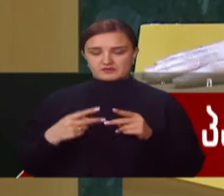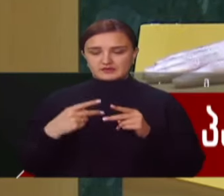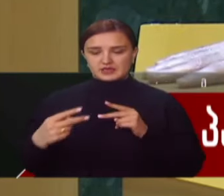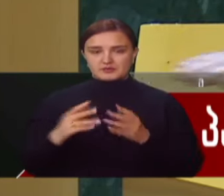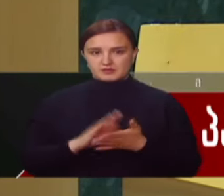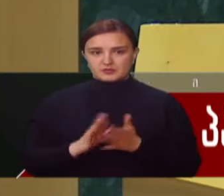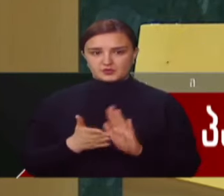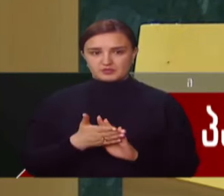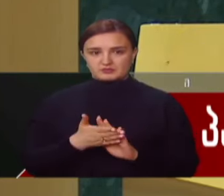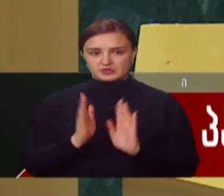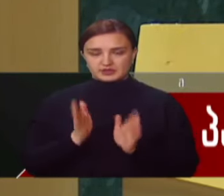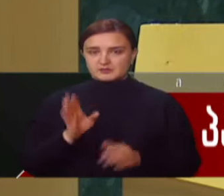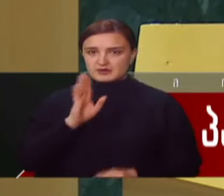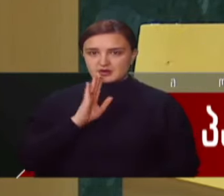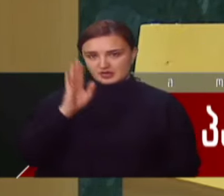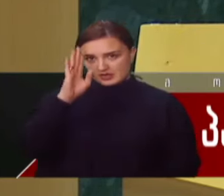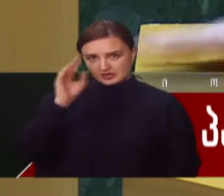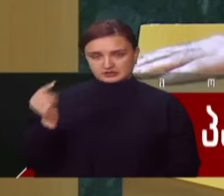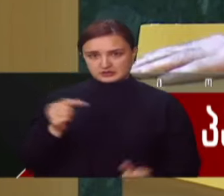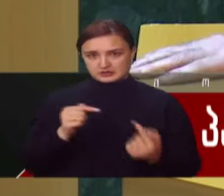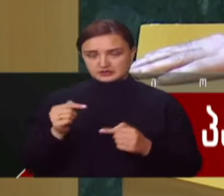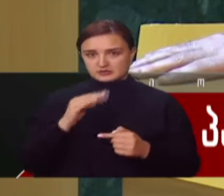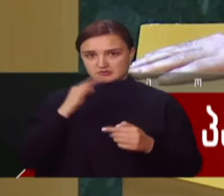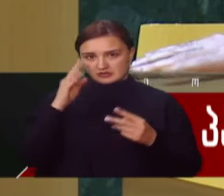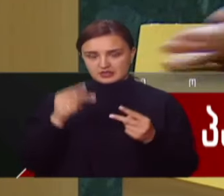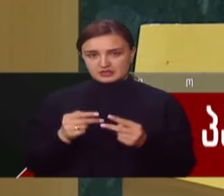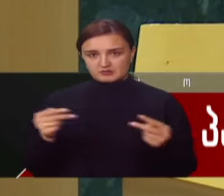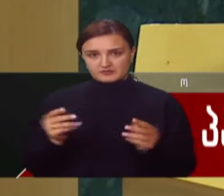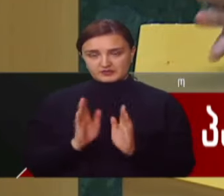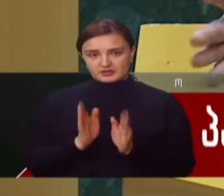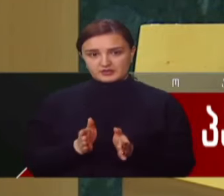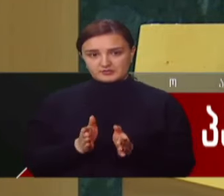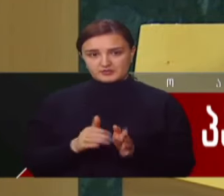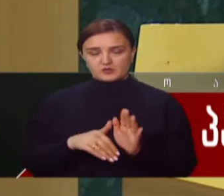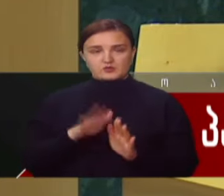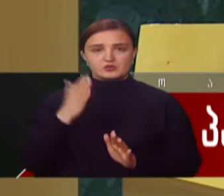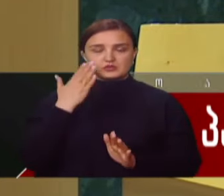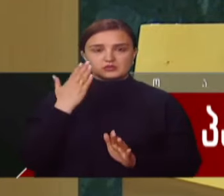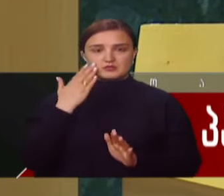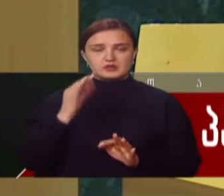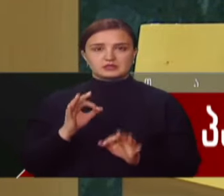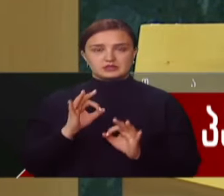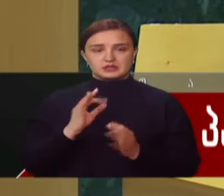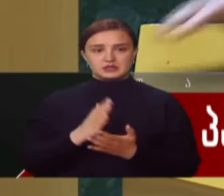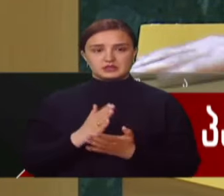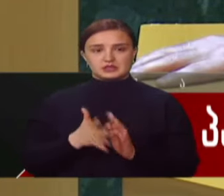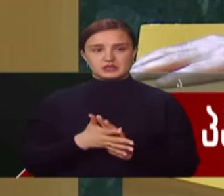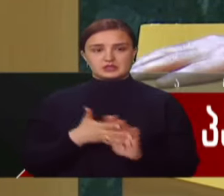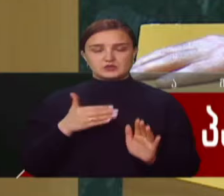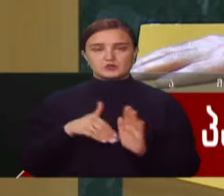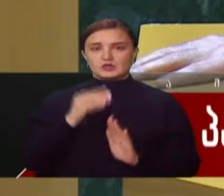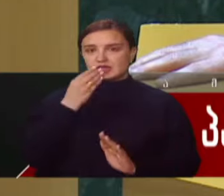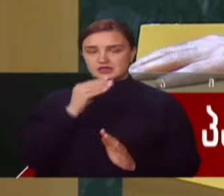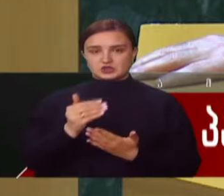pirobeb șeknis, Kalebi da kasebi iknebian gatanabrebuli, ugla privat, dați upros samartlienie, gasagebiata, să ucătești și